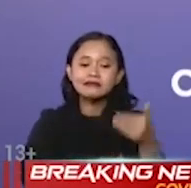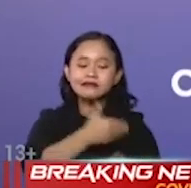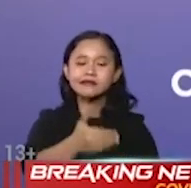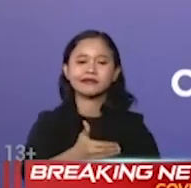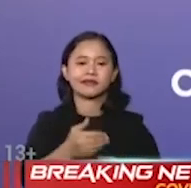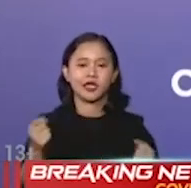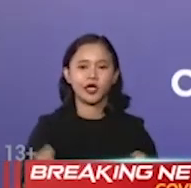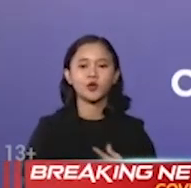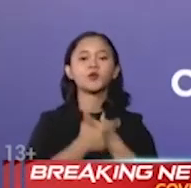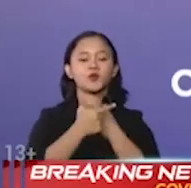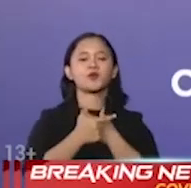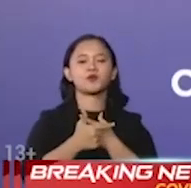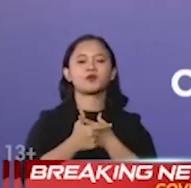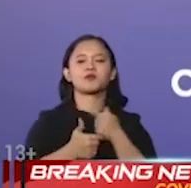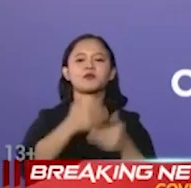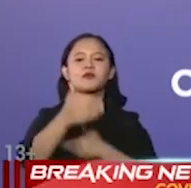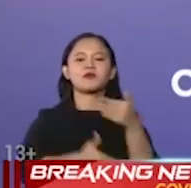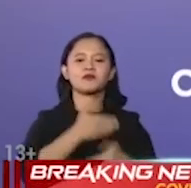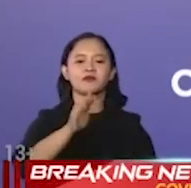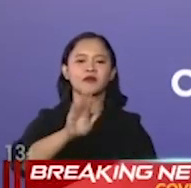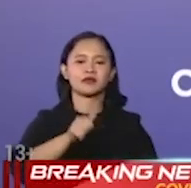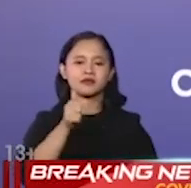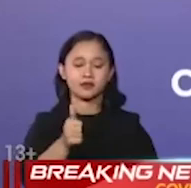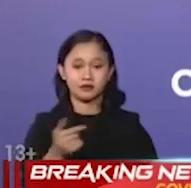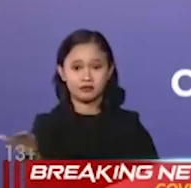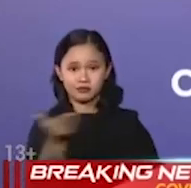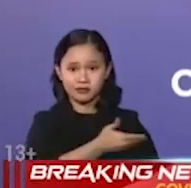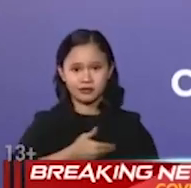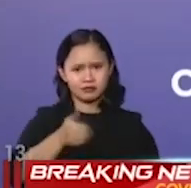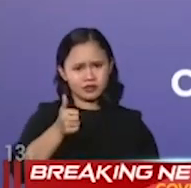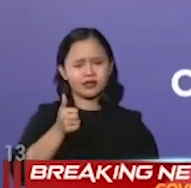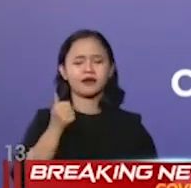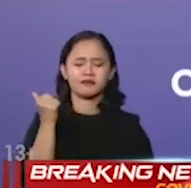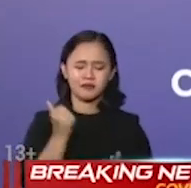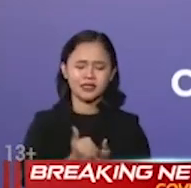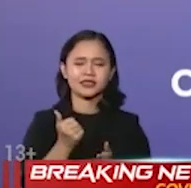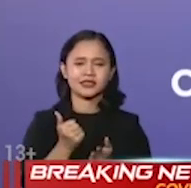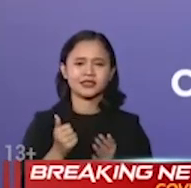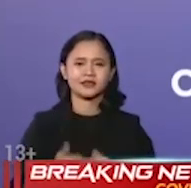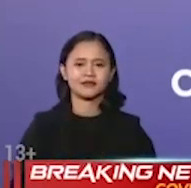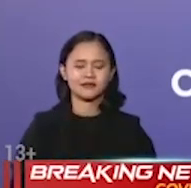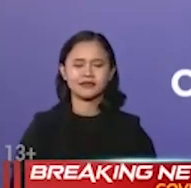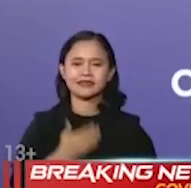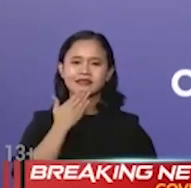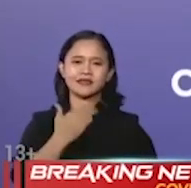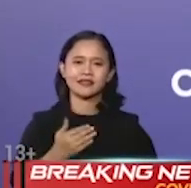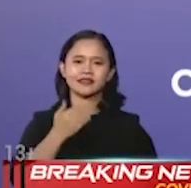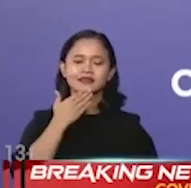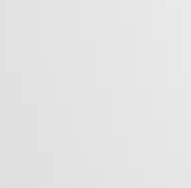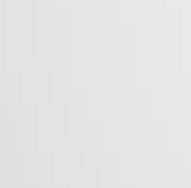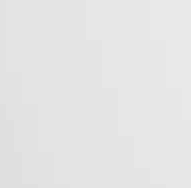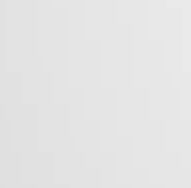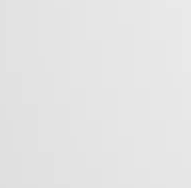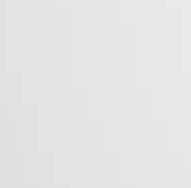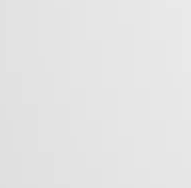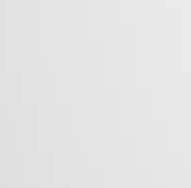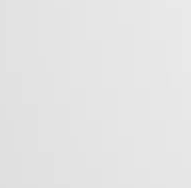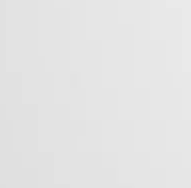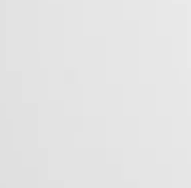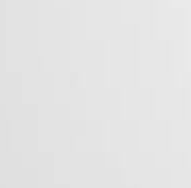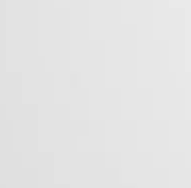berjalan secara wajar kita pasti bisa melakukan ini Terima kasih selamat sore